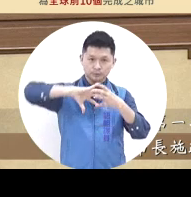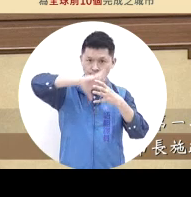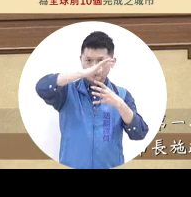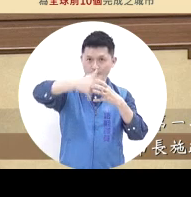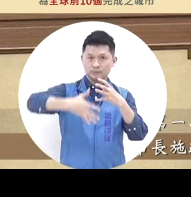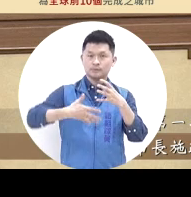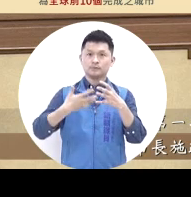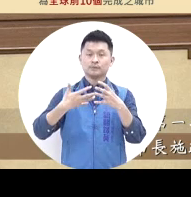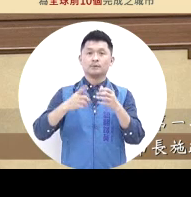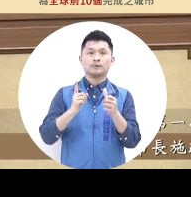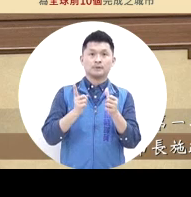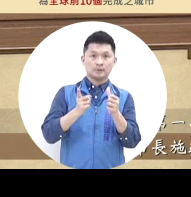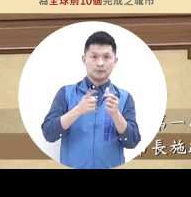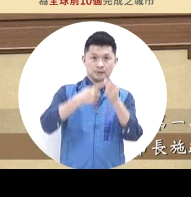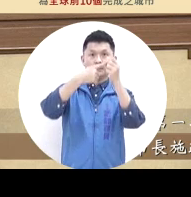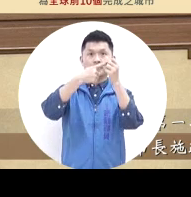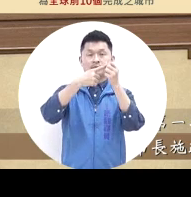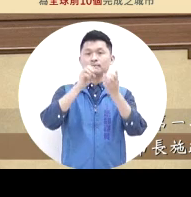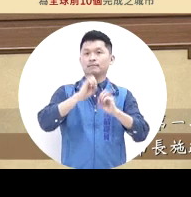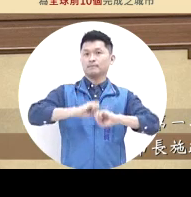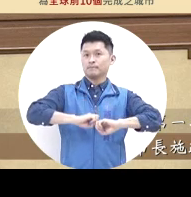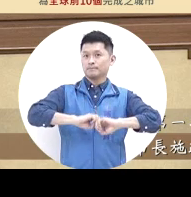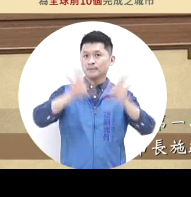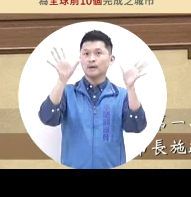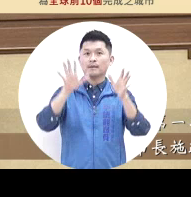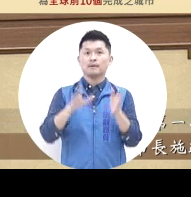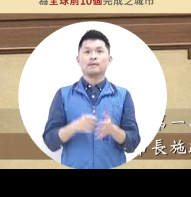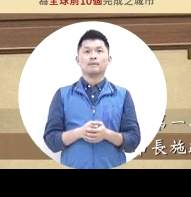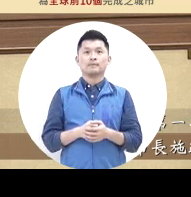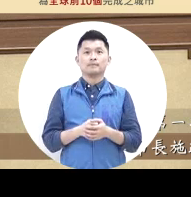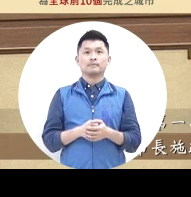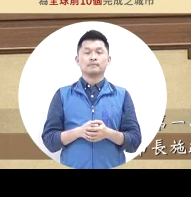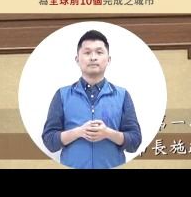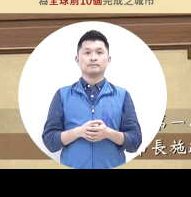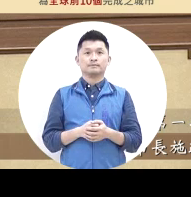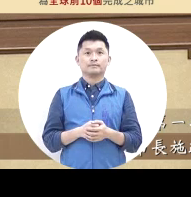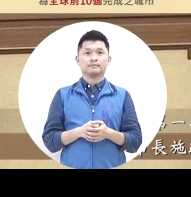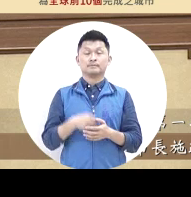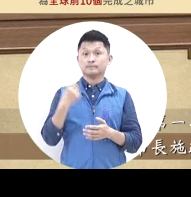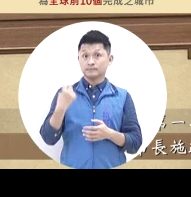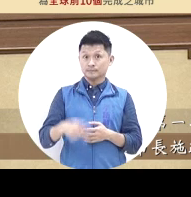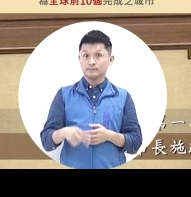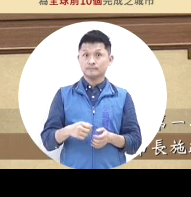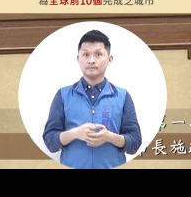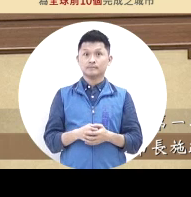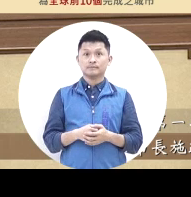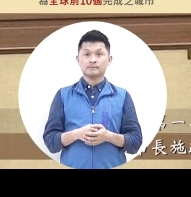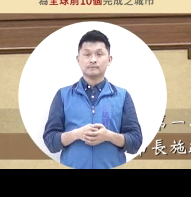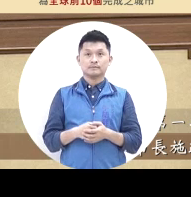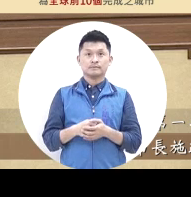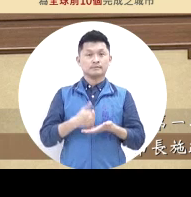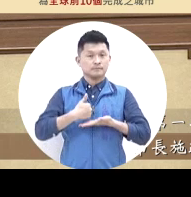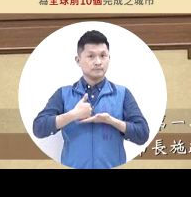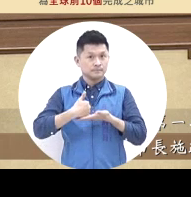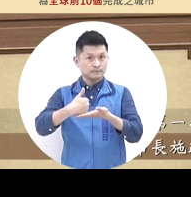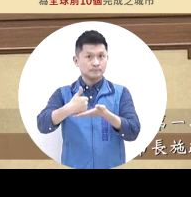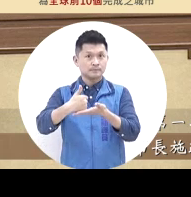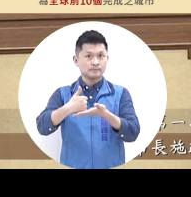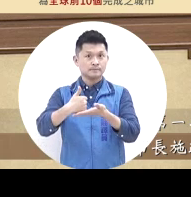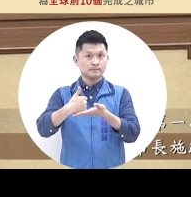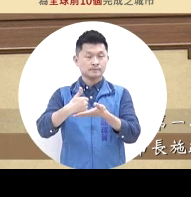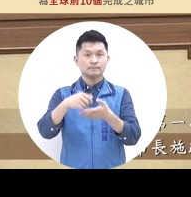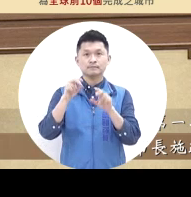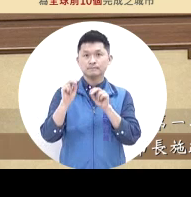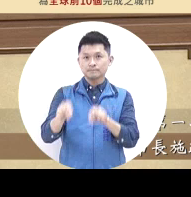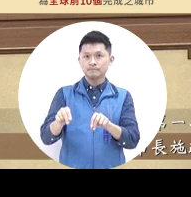个发表的，台湾的第一个城市，也是一些纽约城市的邀请，签署了这同样的一个